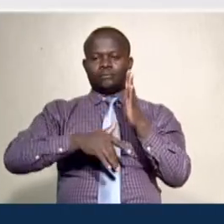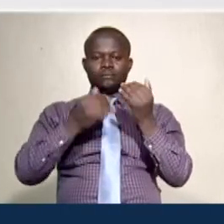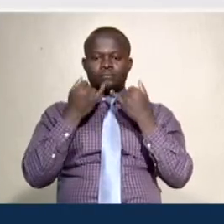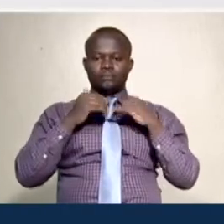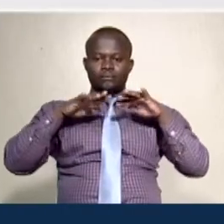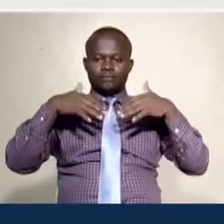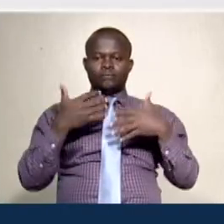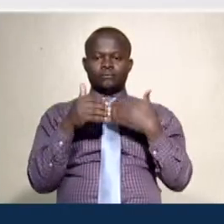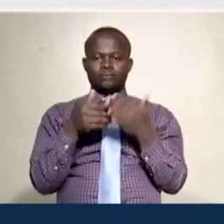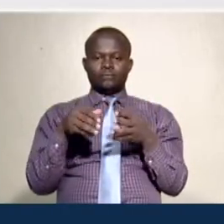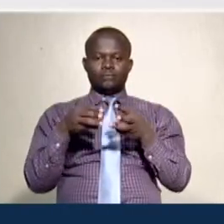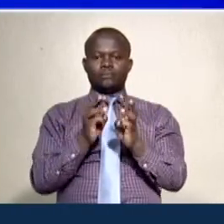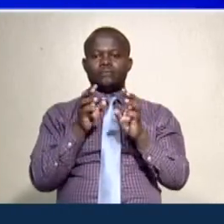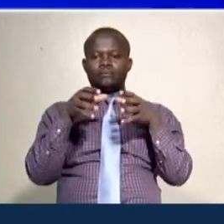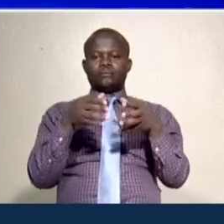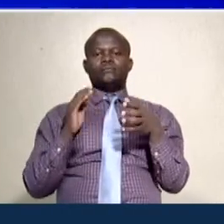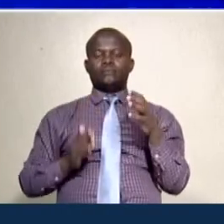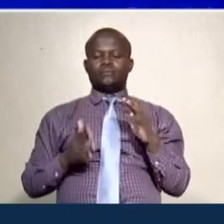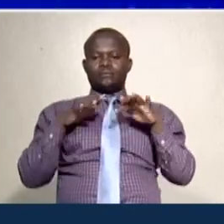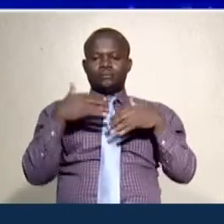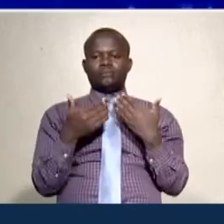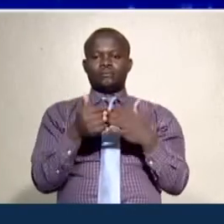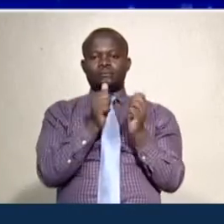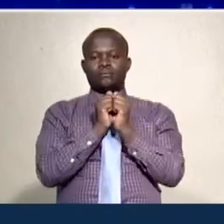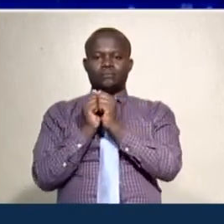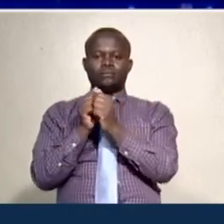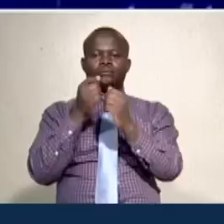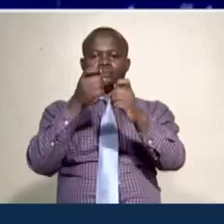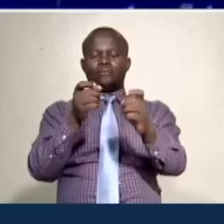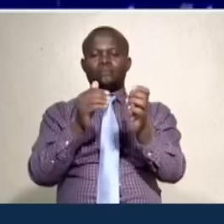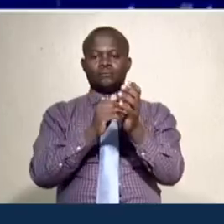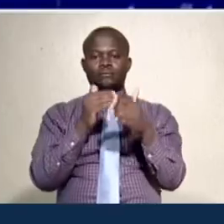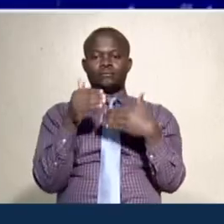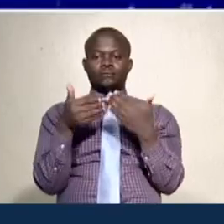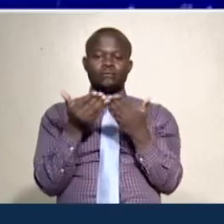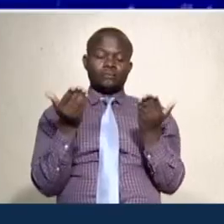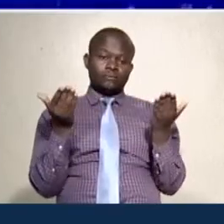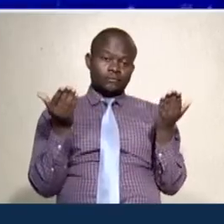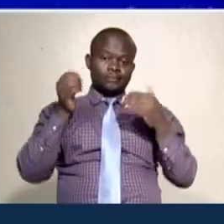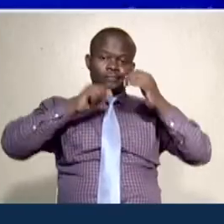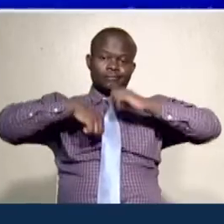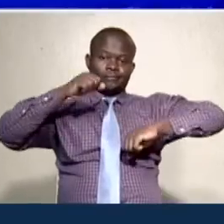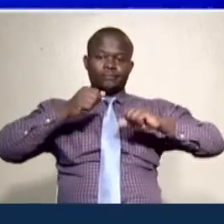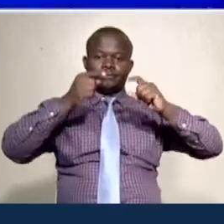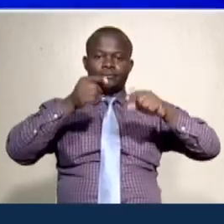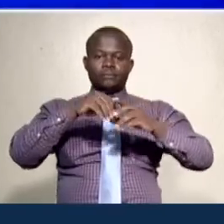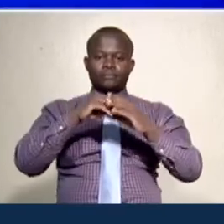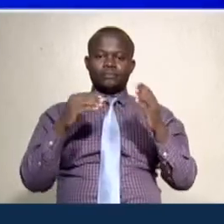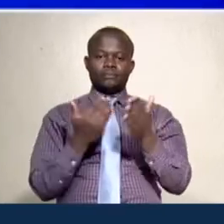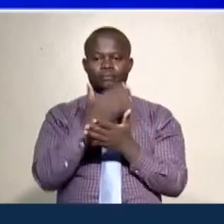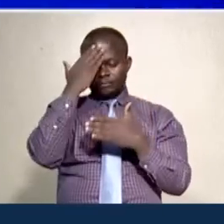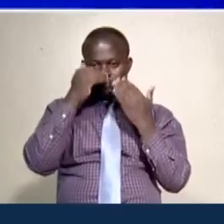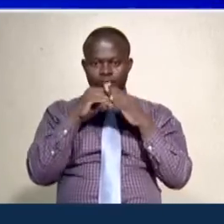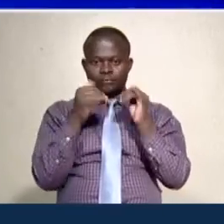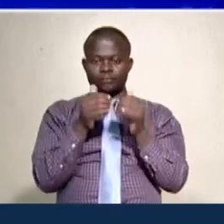uko byagenze n'uko amaequipe yitwaye n'uko yahembwe, ndetse akaba ari amarushanwa yajemo udushya, dore ko